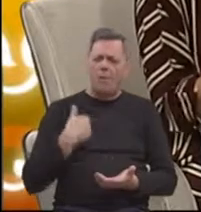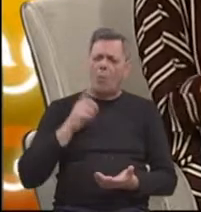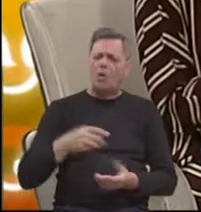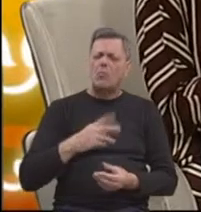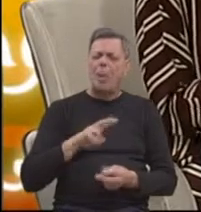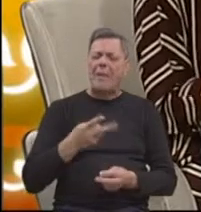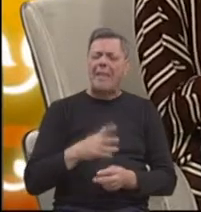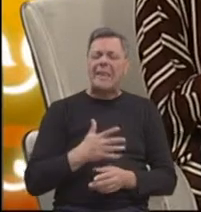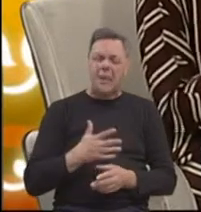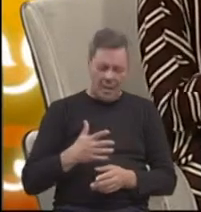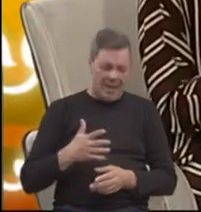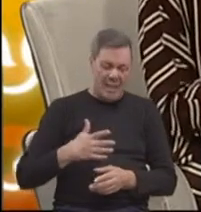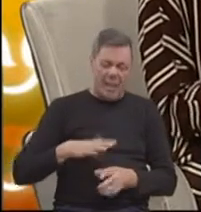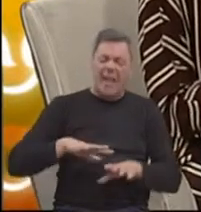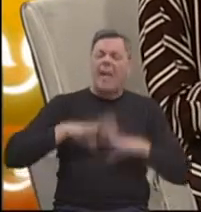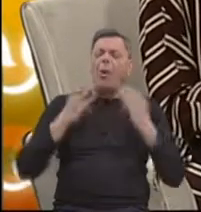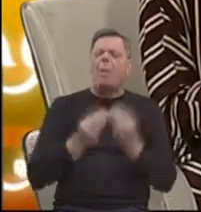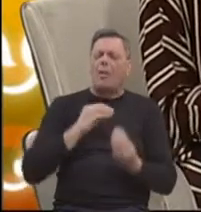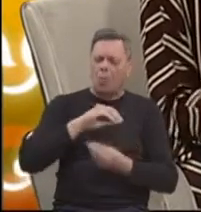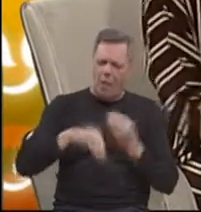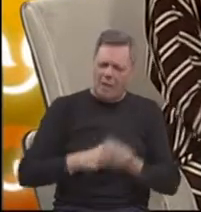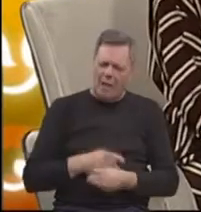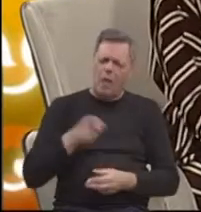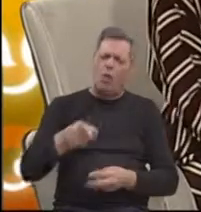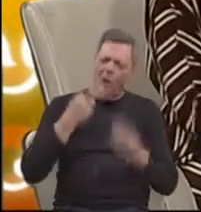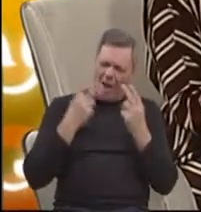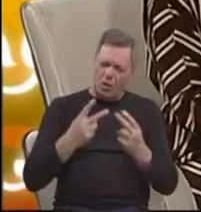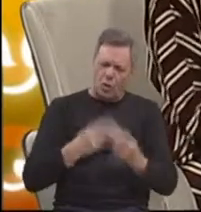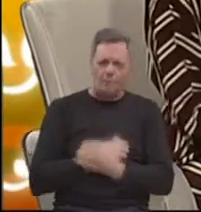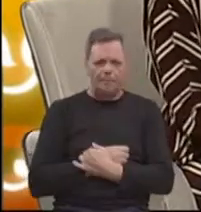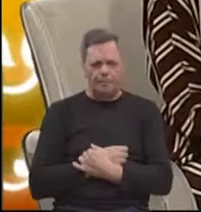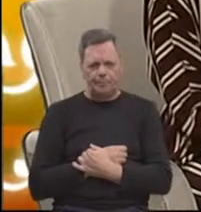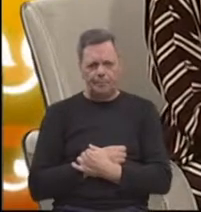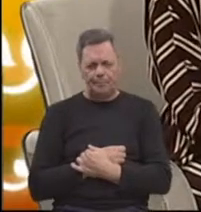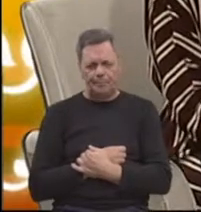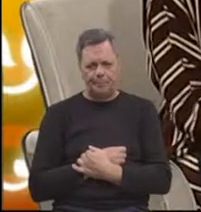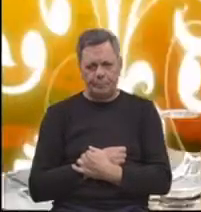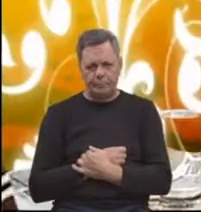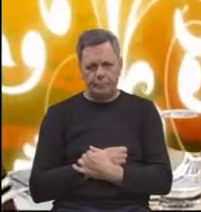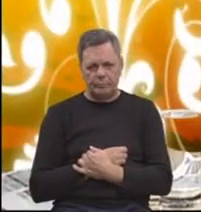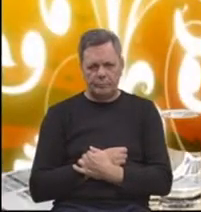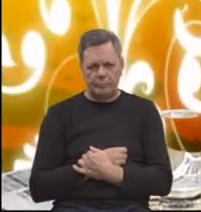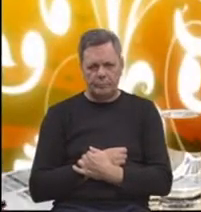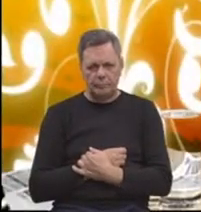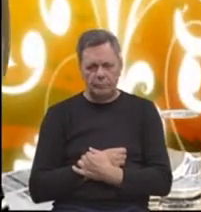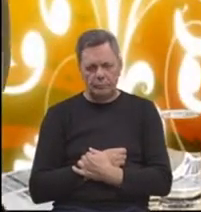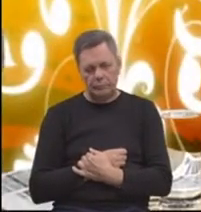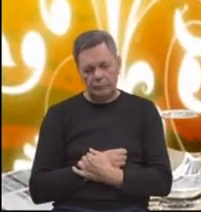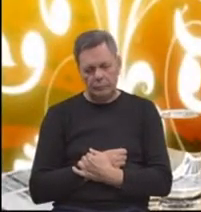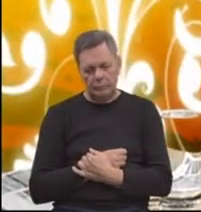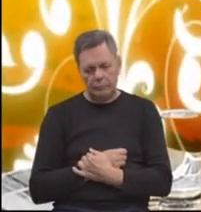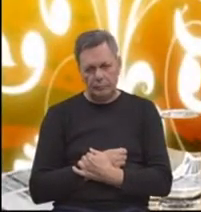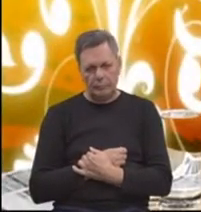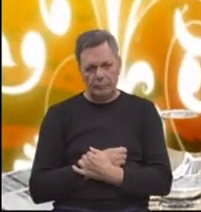mijenjati cijeloj obitelji. I neophodno je da se cijela obitelj u to uključi. Dobro. E sad, samo malo da bi još